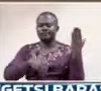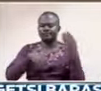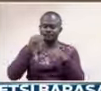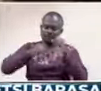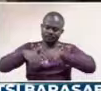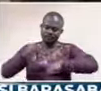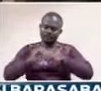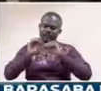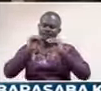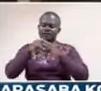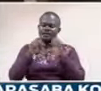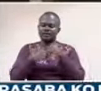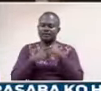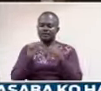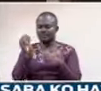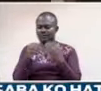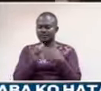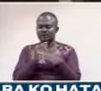abanza 66 n'abandi